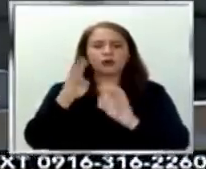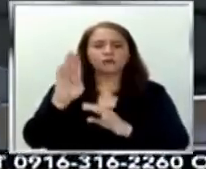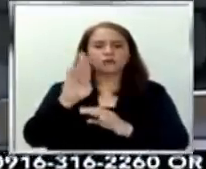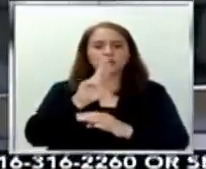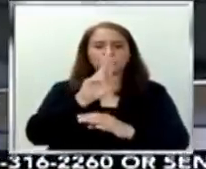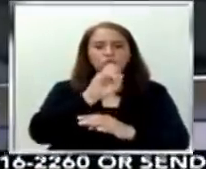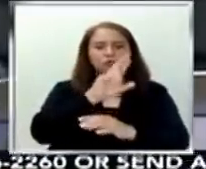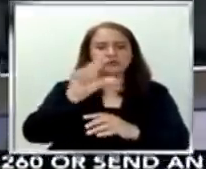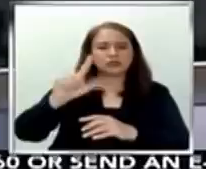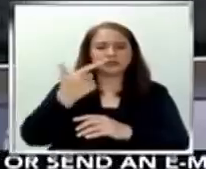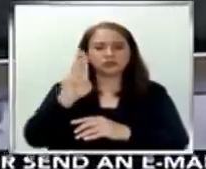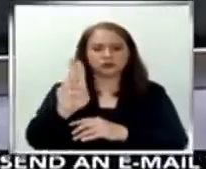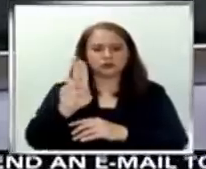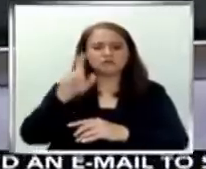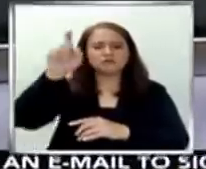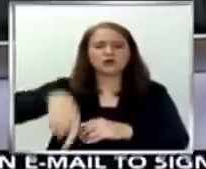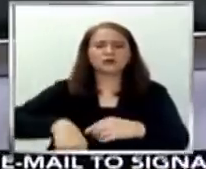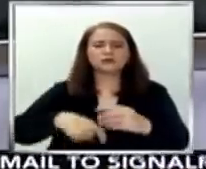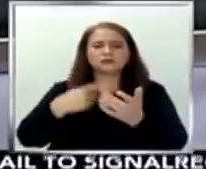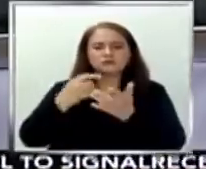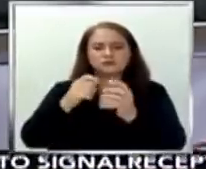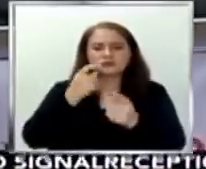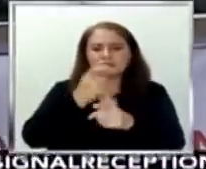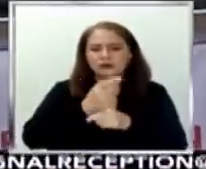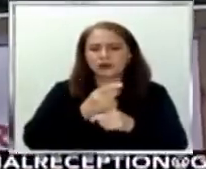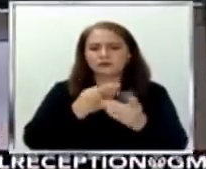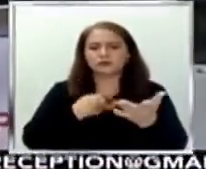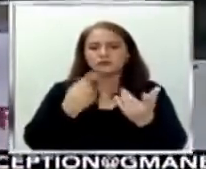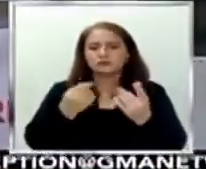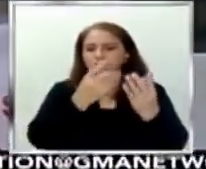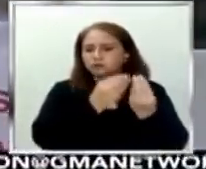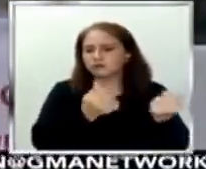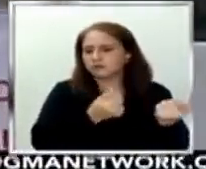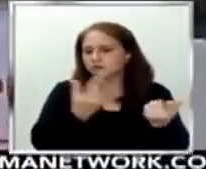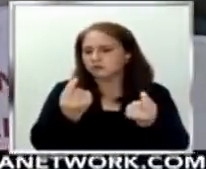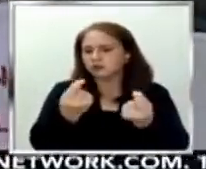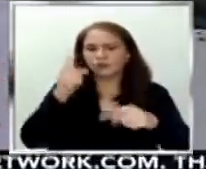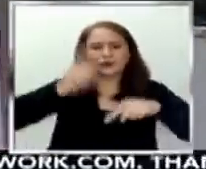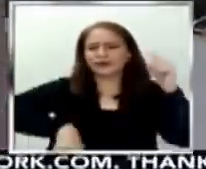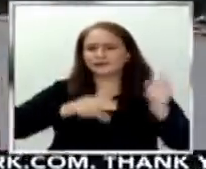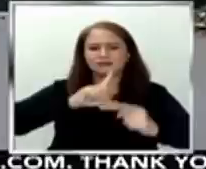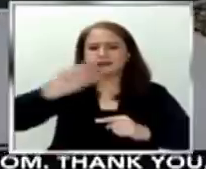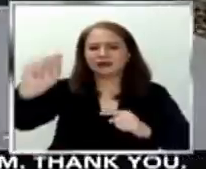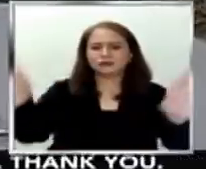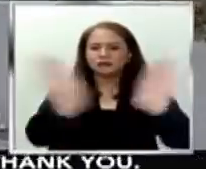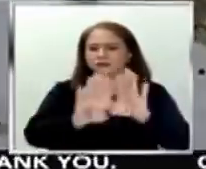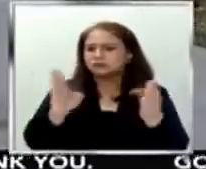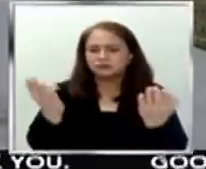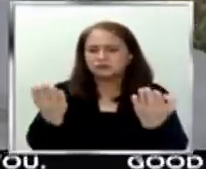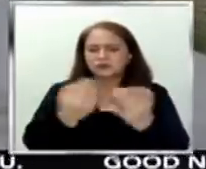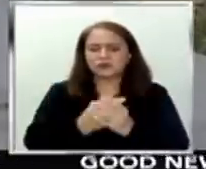Magkaroon ng maayos na pag-usap bago saan at gumawa ng aksyon. Hindi mo basta-basta ganyan na nagsara sila. At nailigay